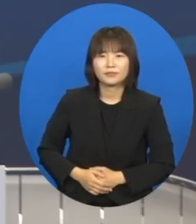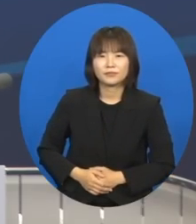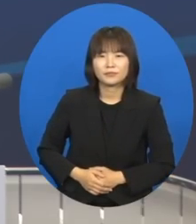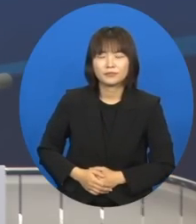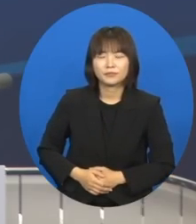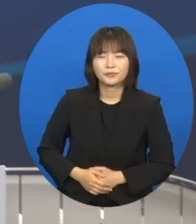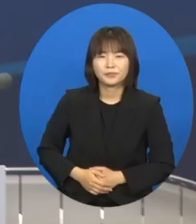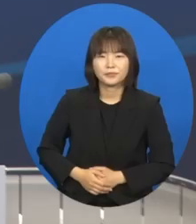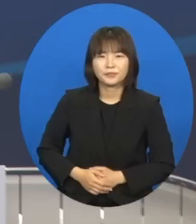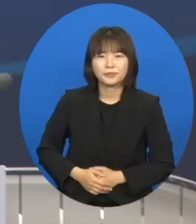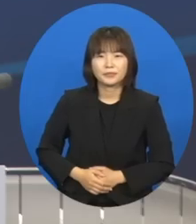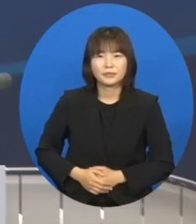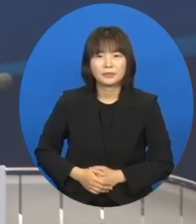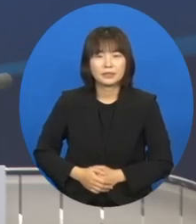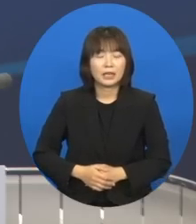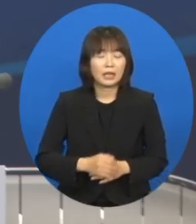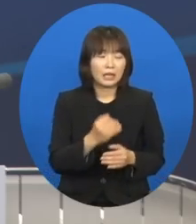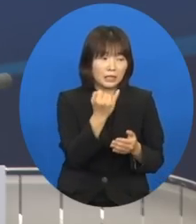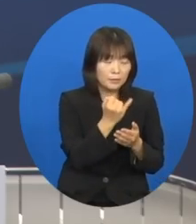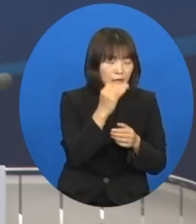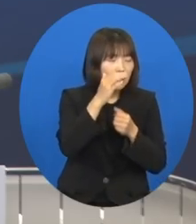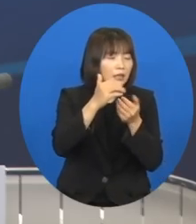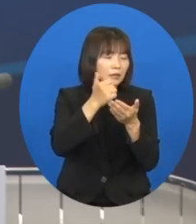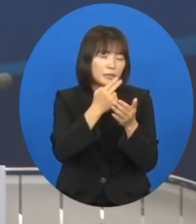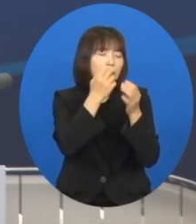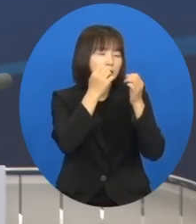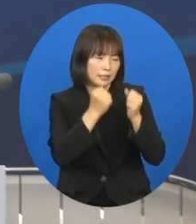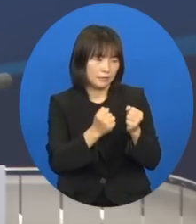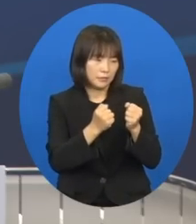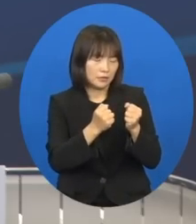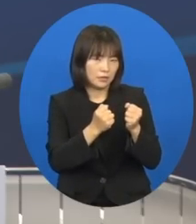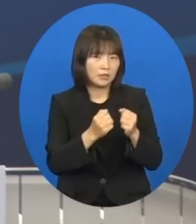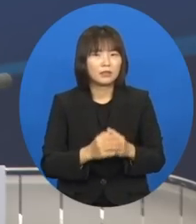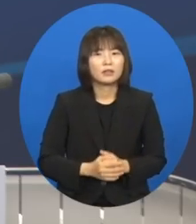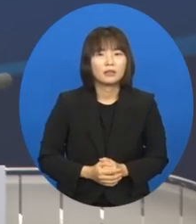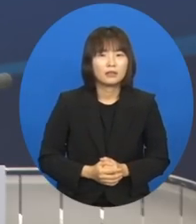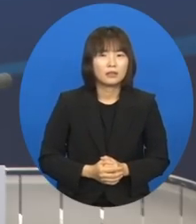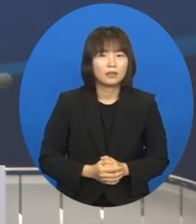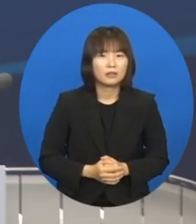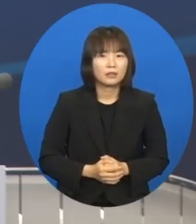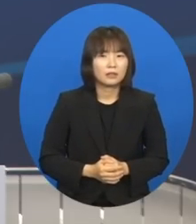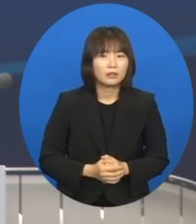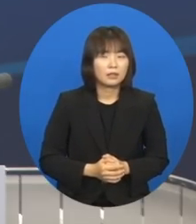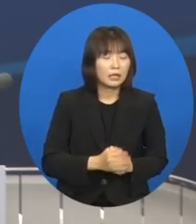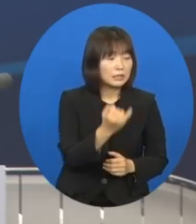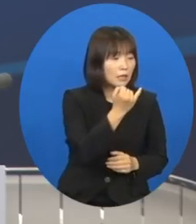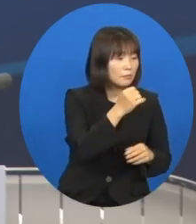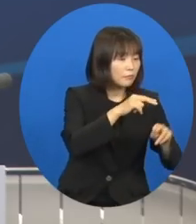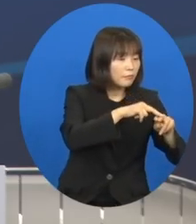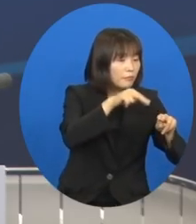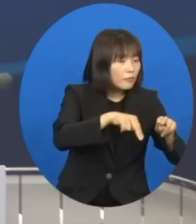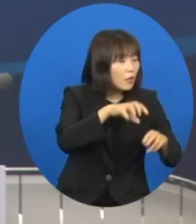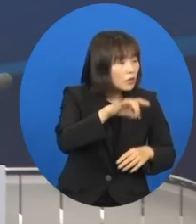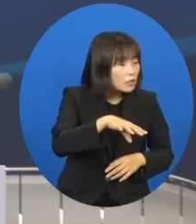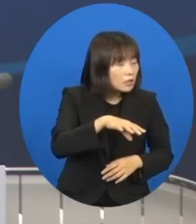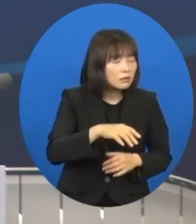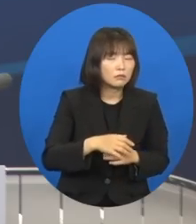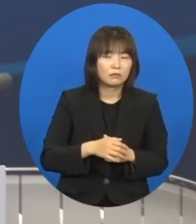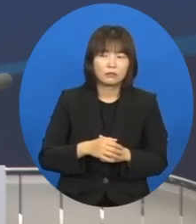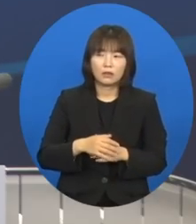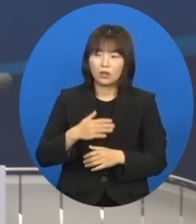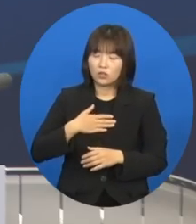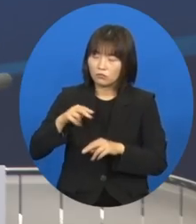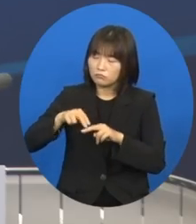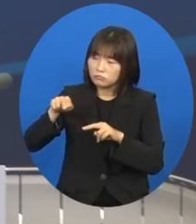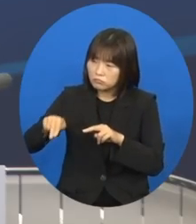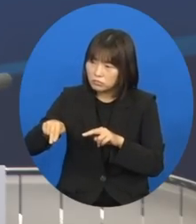자매님, 하나님은 살아계십니다. 어디에다가 자매님 내려주시면 좋을까요? 아 그러면 저 내려주실 것